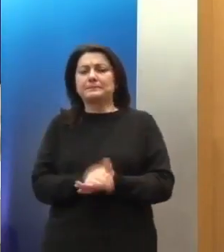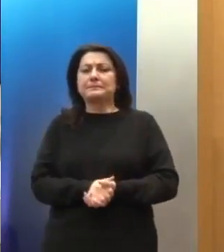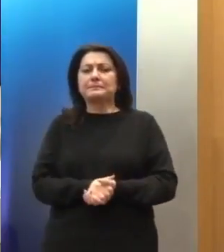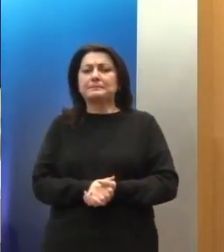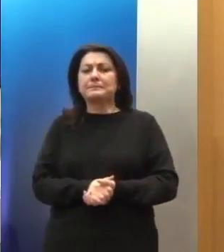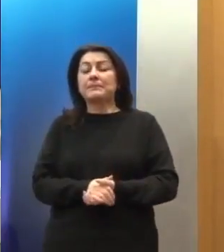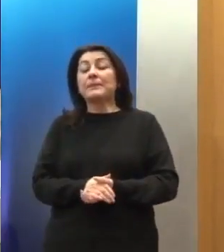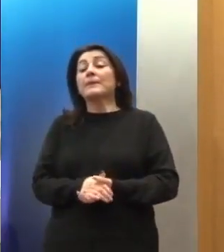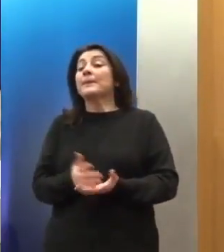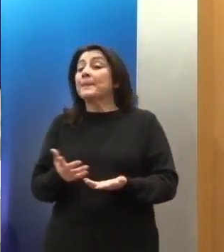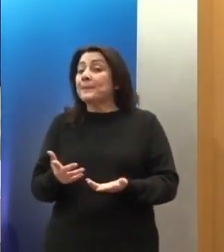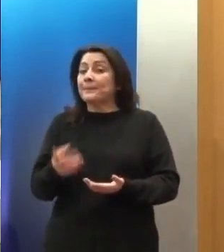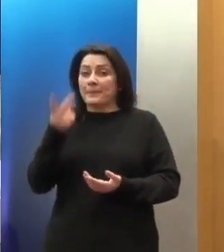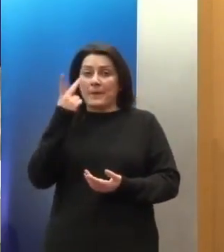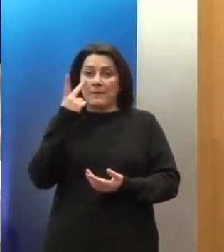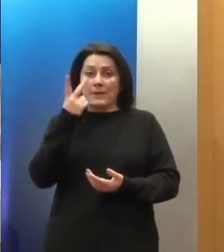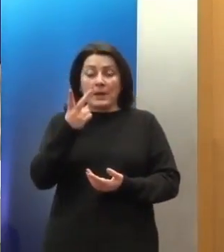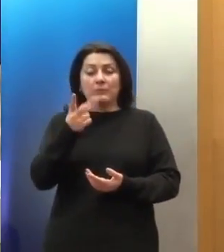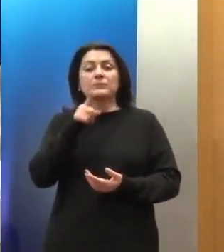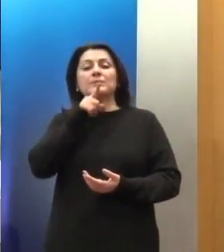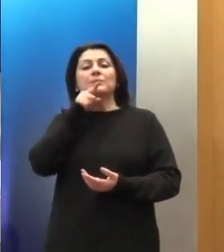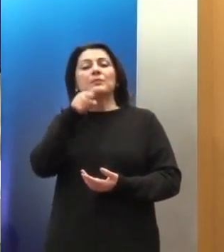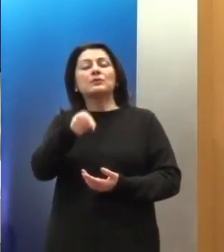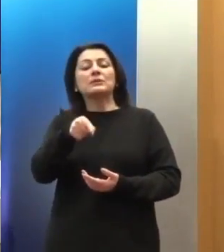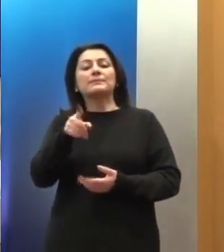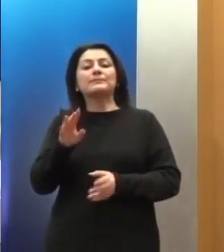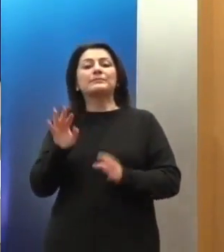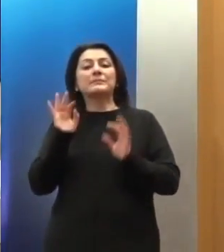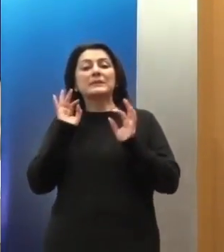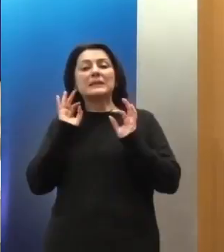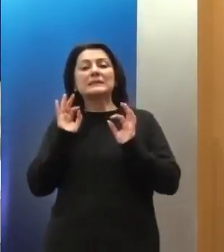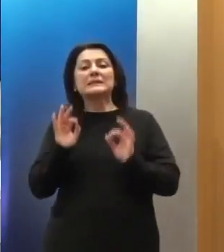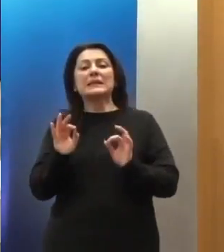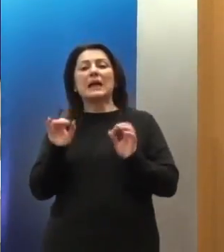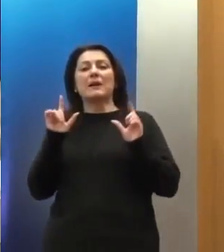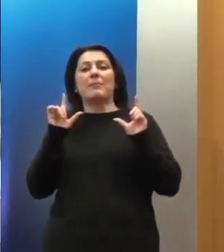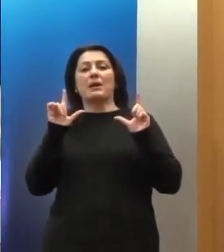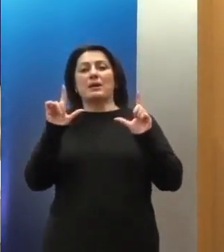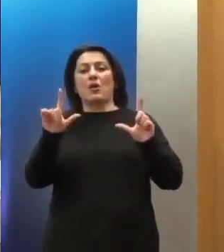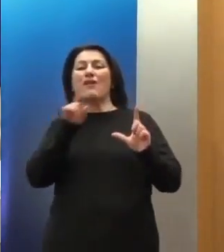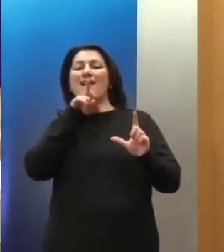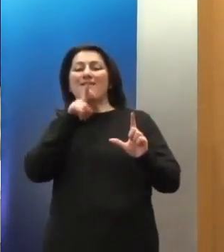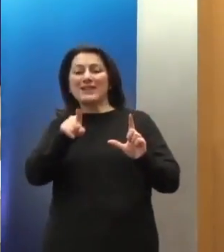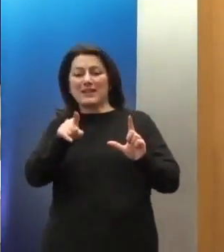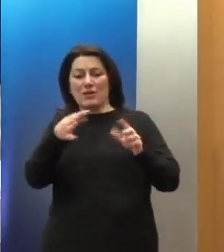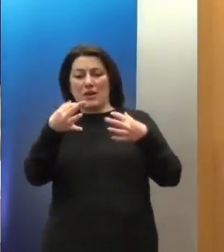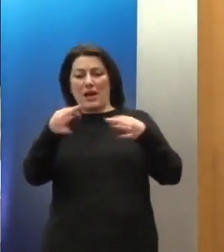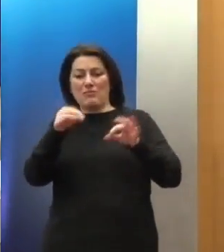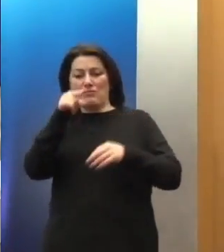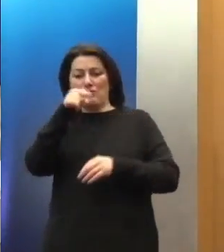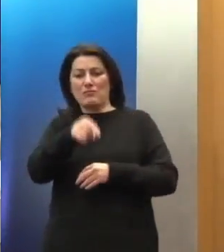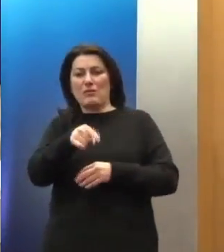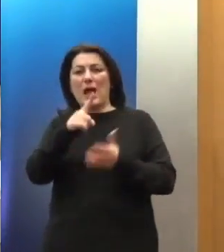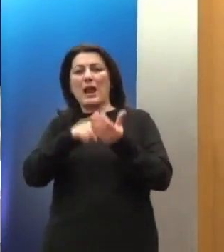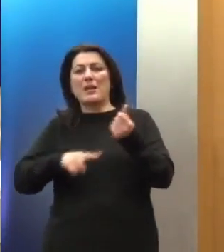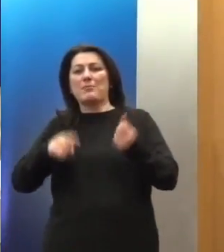Βλέπουμε λοιπόν ότι αυτό παίρνει πολύ συγκεκριμένες εκφράσεις, αυτό το κενό, διότι δεν